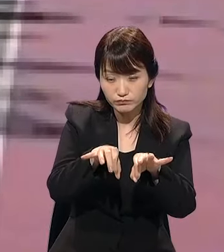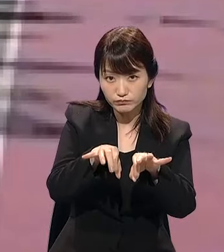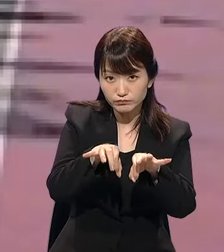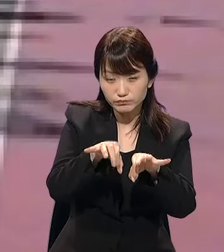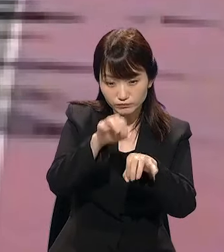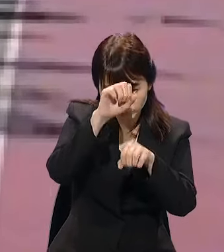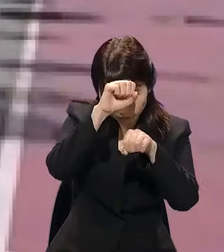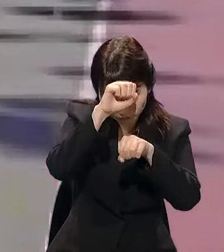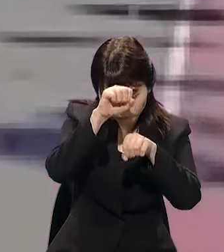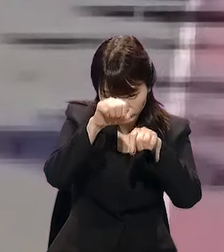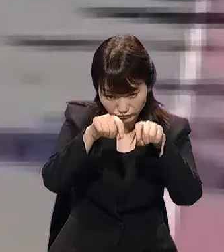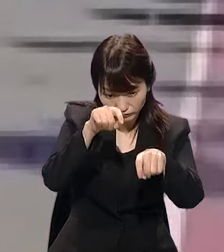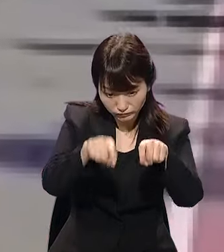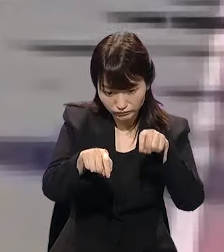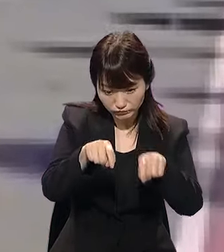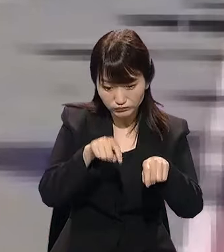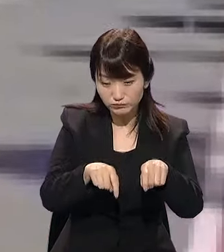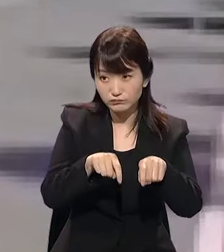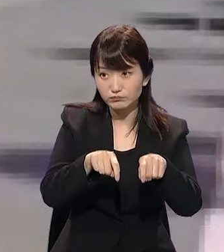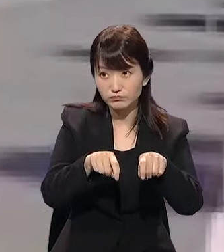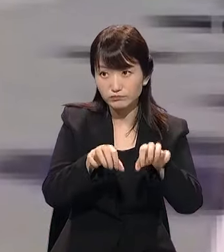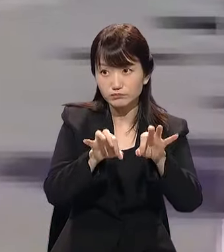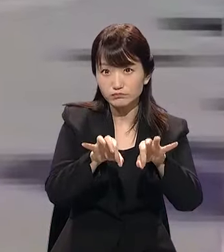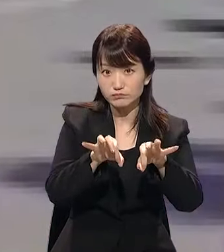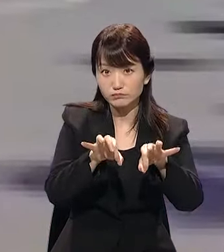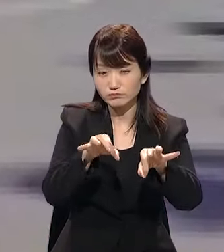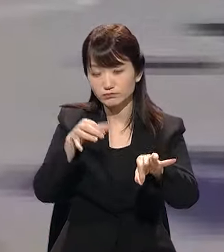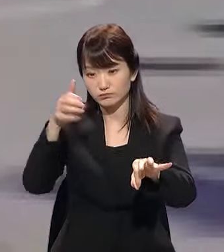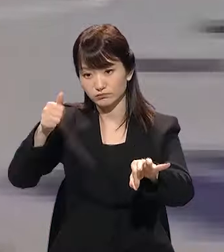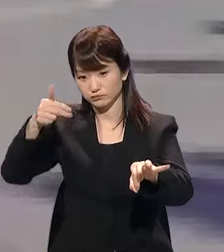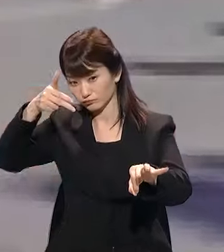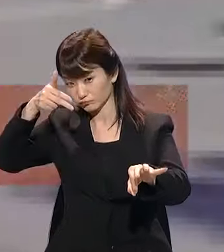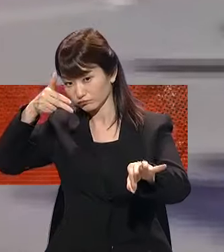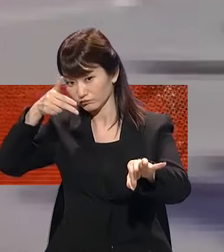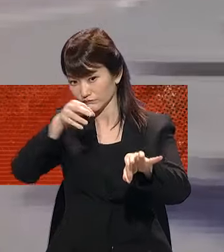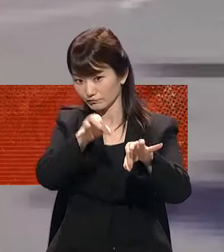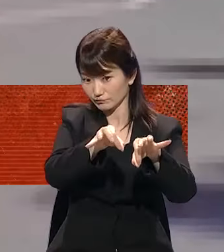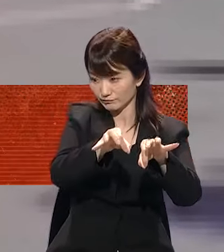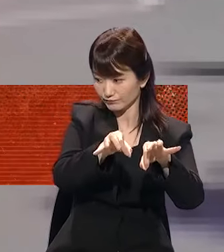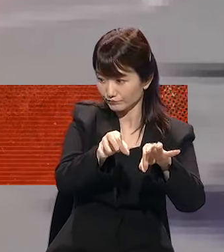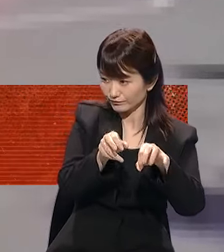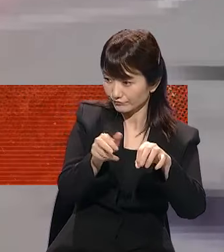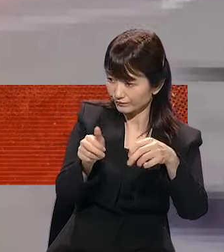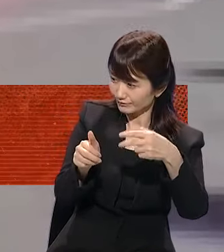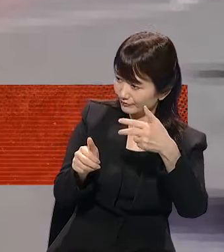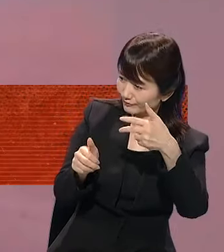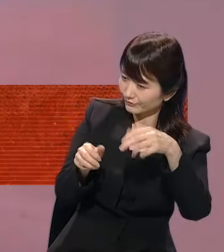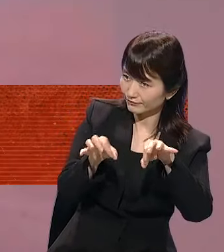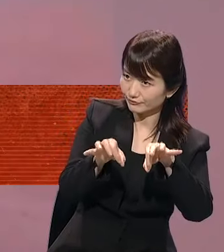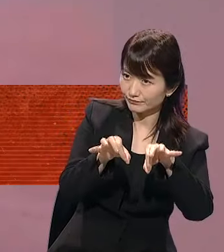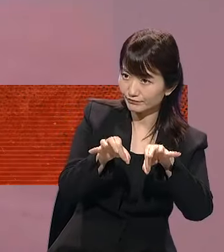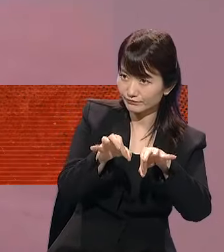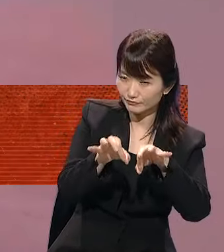발까지 이렇게 페달을 척척 올립니다. 자신을 찍는 주인을 쓱 쳐다보더니 마음을 먹었다는 듯이 제대로 핸들을 고쳐서